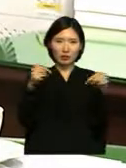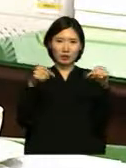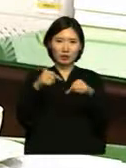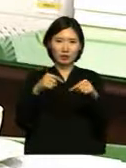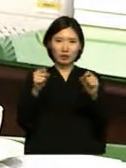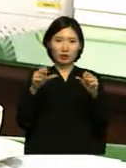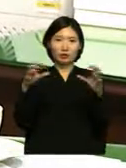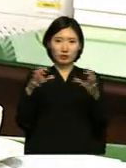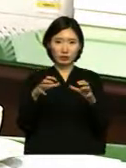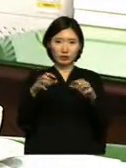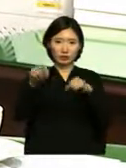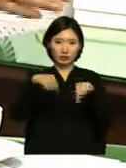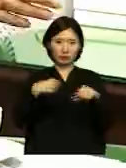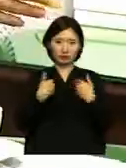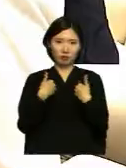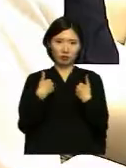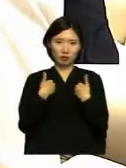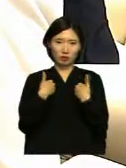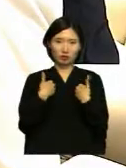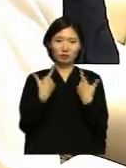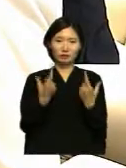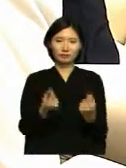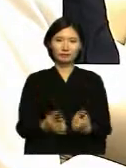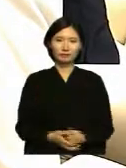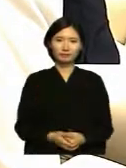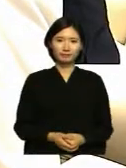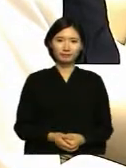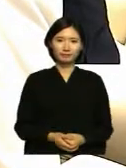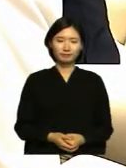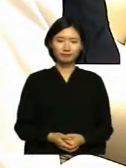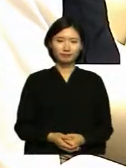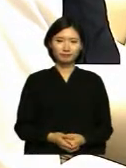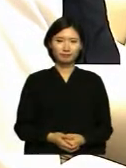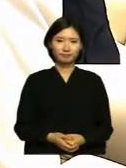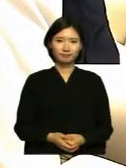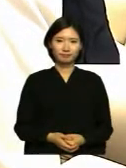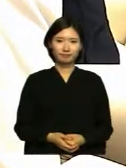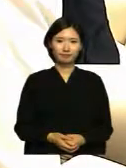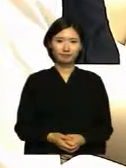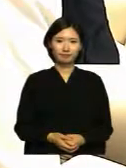필요한 시점입니다. 딜라이브 서울 경기 케이블 TV 이상보입니다.